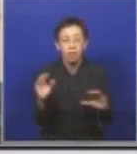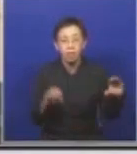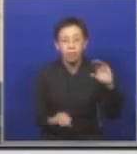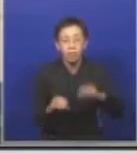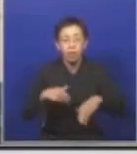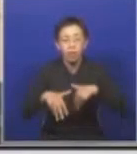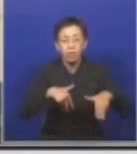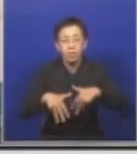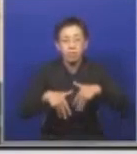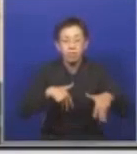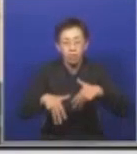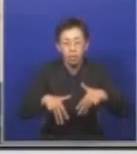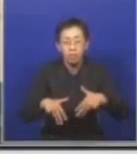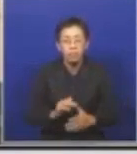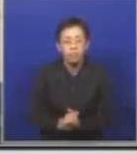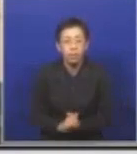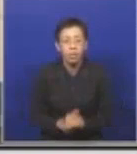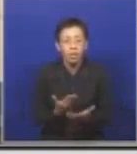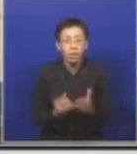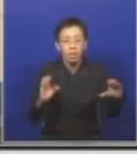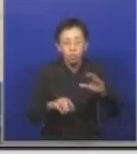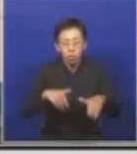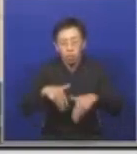อย่ามาทำ Cash Flowเพื่อเพิ่มสภาพคล่องทางการเงินให้บริษัท